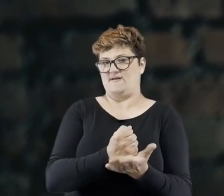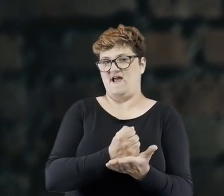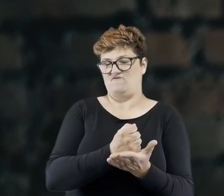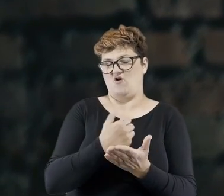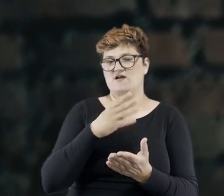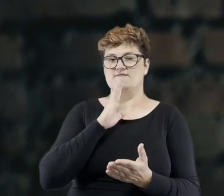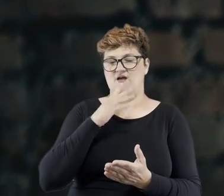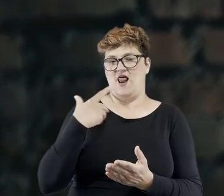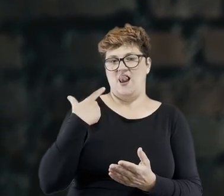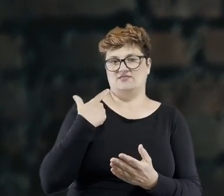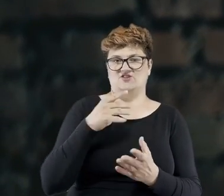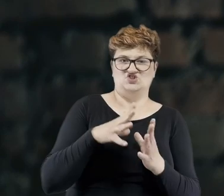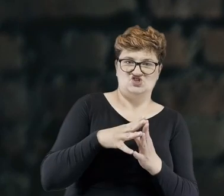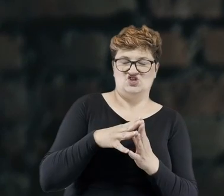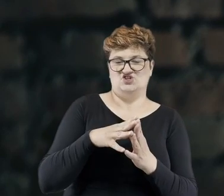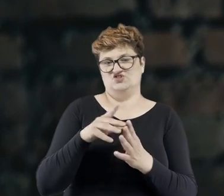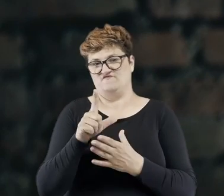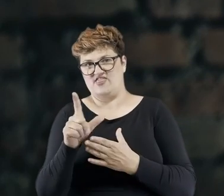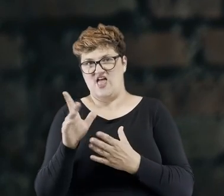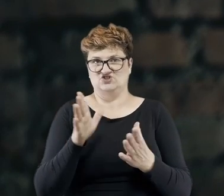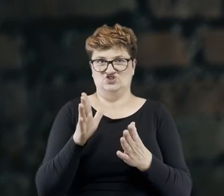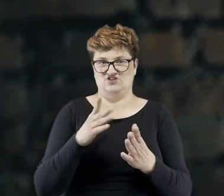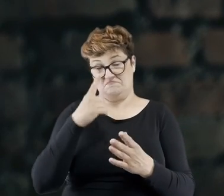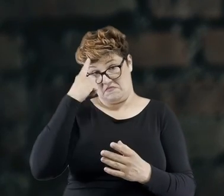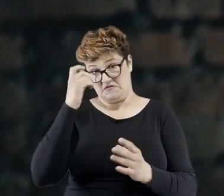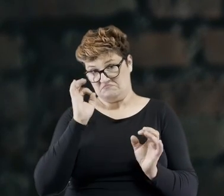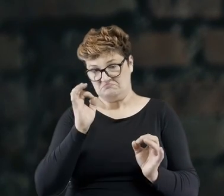miała chyba wtedy około 10-12 lat, jeżeli dobrze pamiętam.